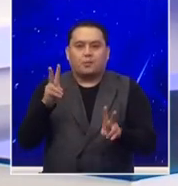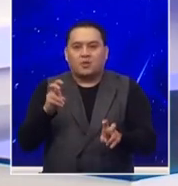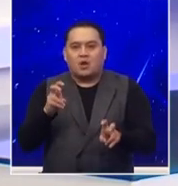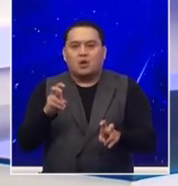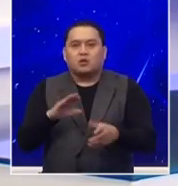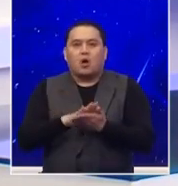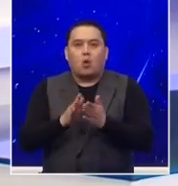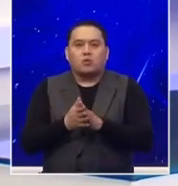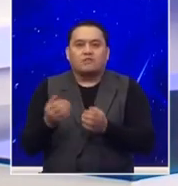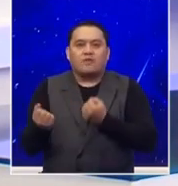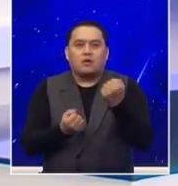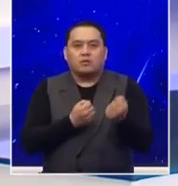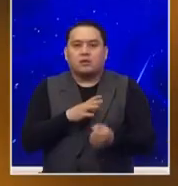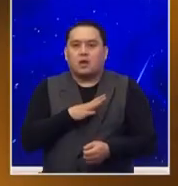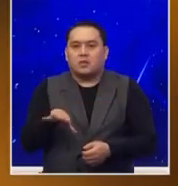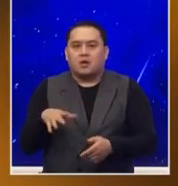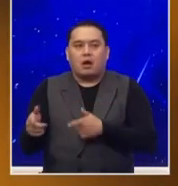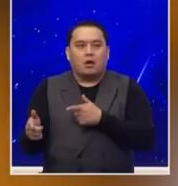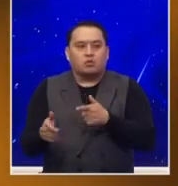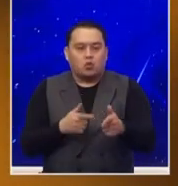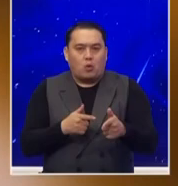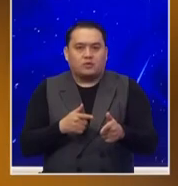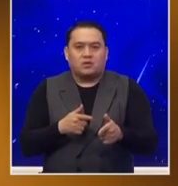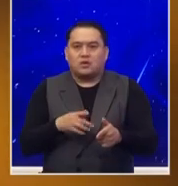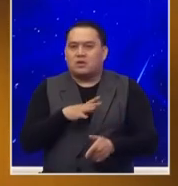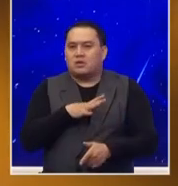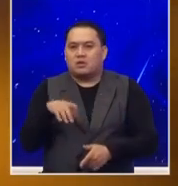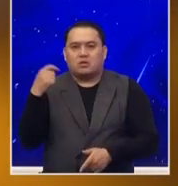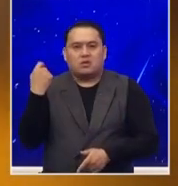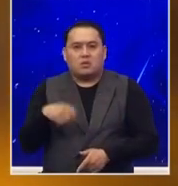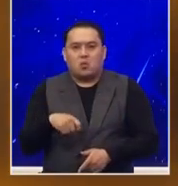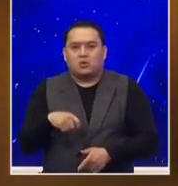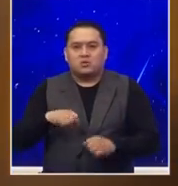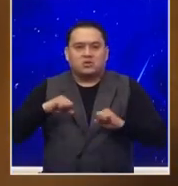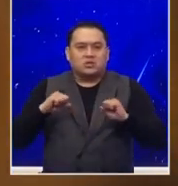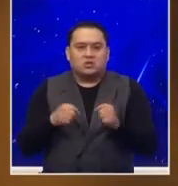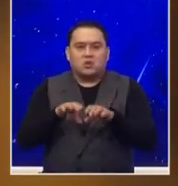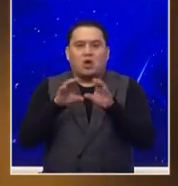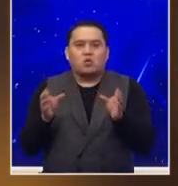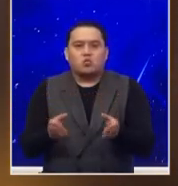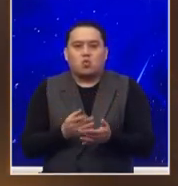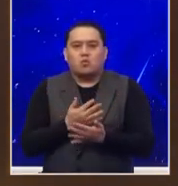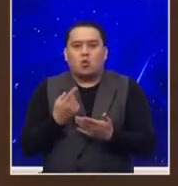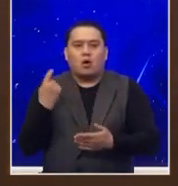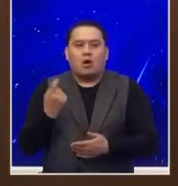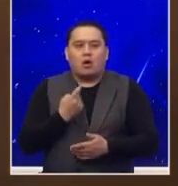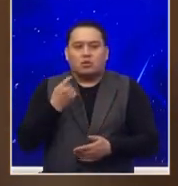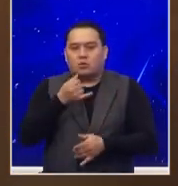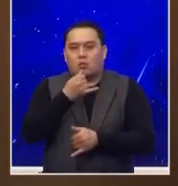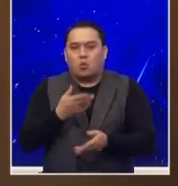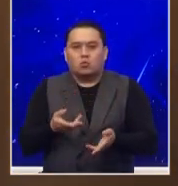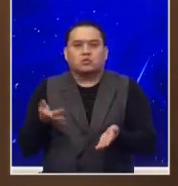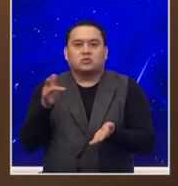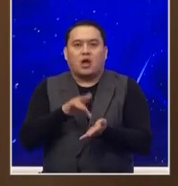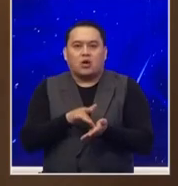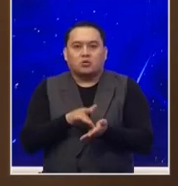такому положению автомобилисты не были готовы, поскольку здесь почти никто не пользуется зимней резиной. Поэтому многие владельцы авто не стали садиться